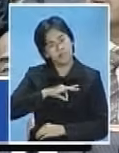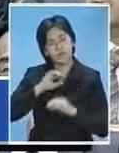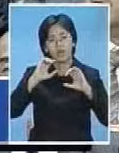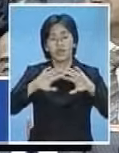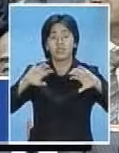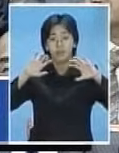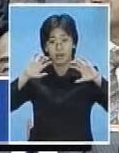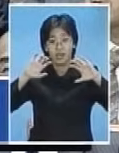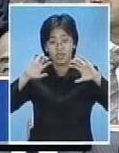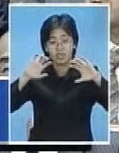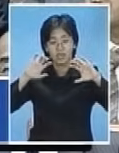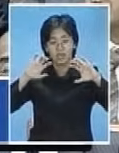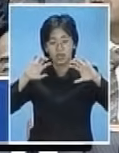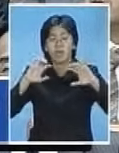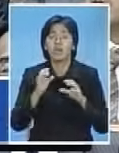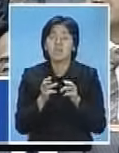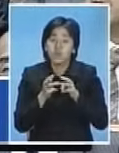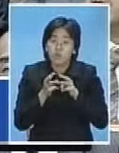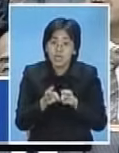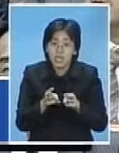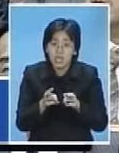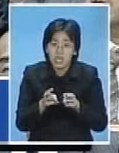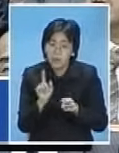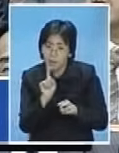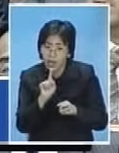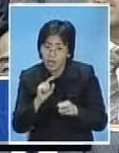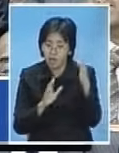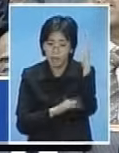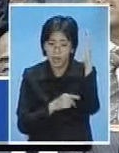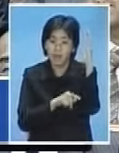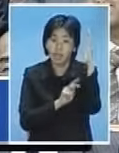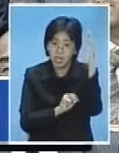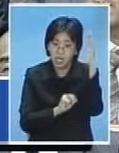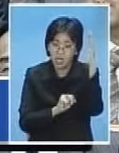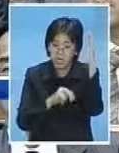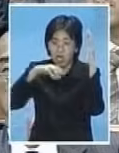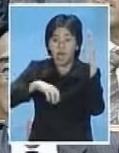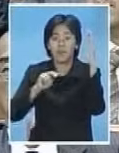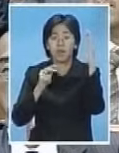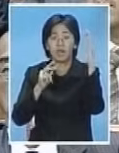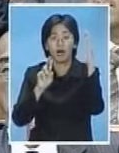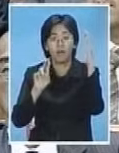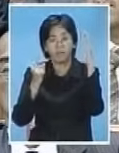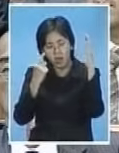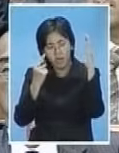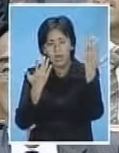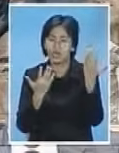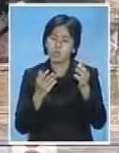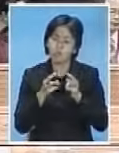าลนี้จะยึดแนวนครปัตตานีหรือจะยึดแนวกระจายอำนาจด้วยวิธี